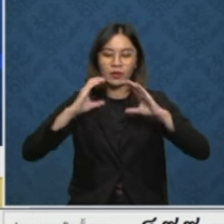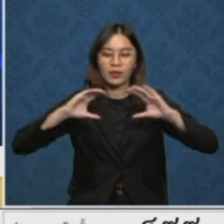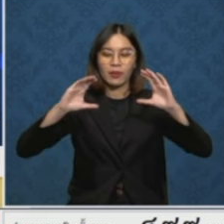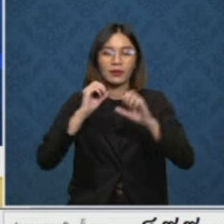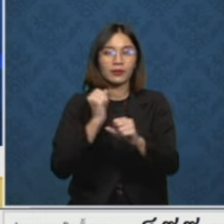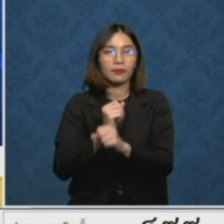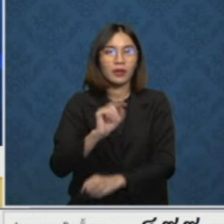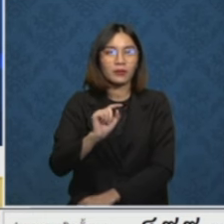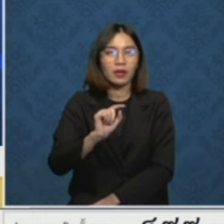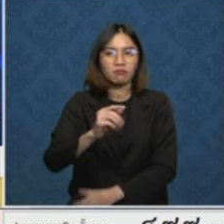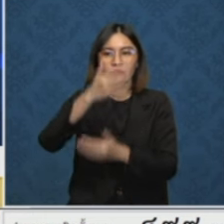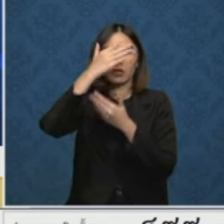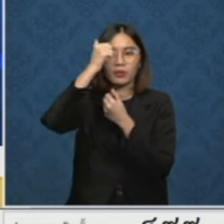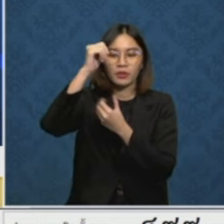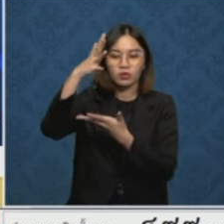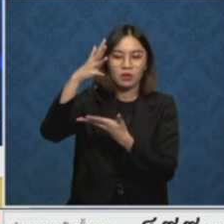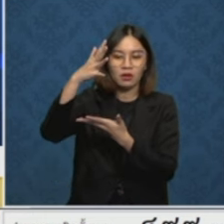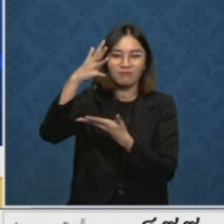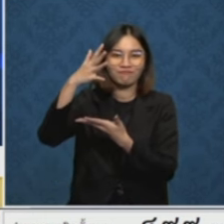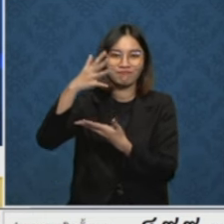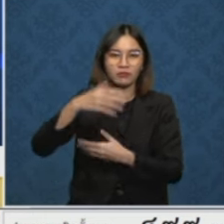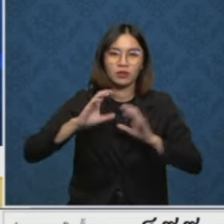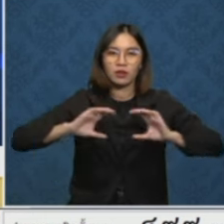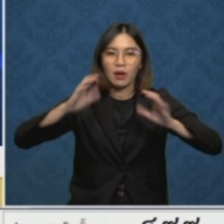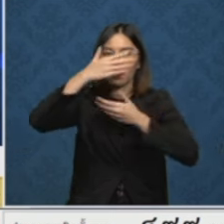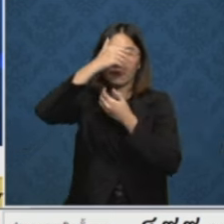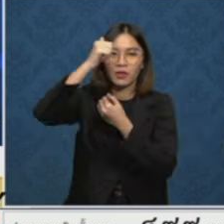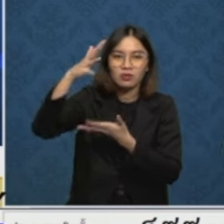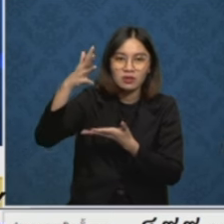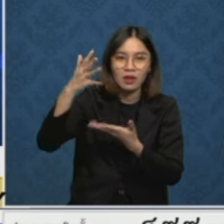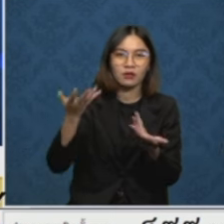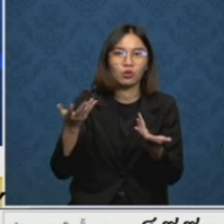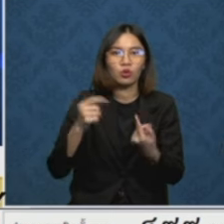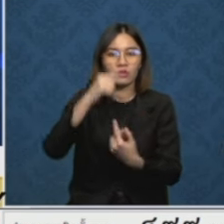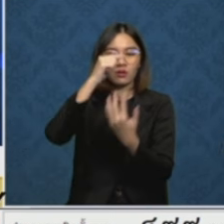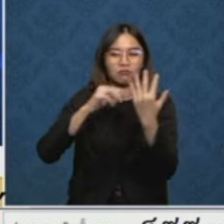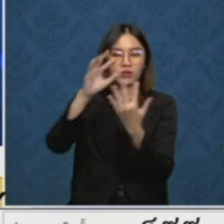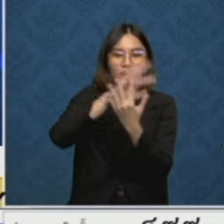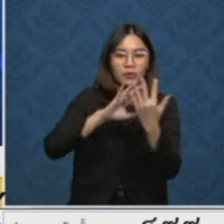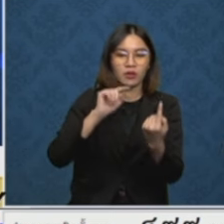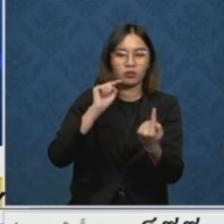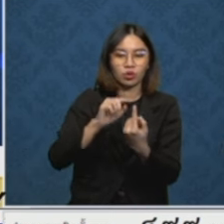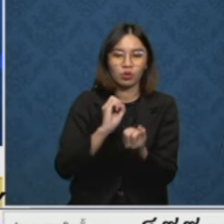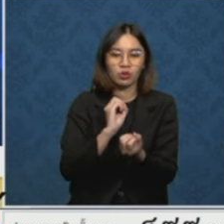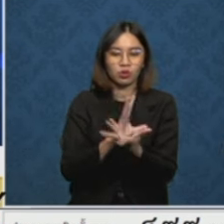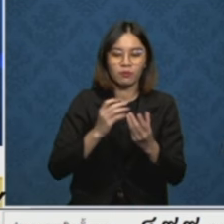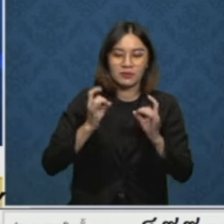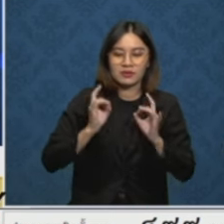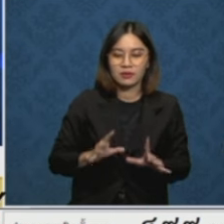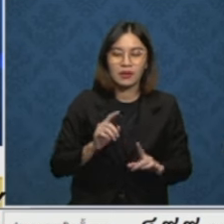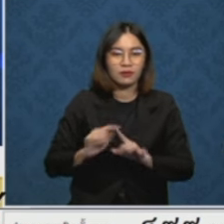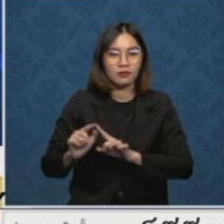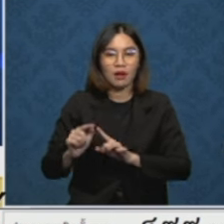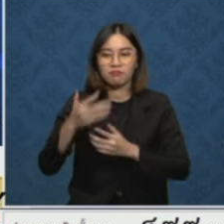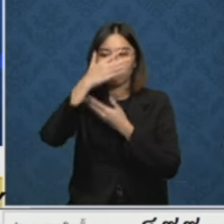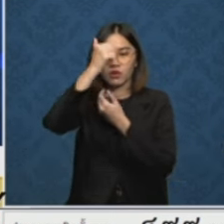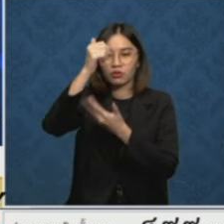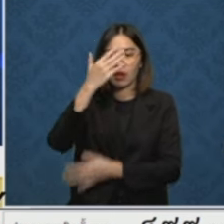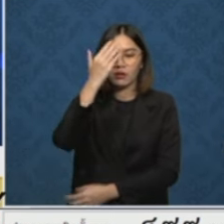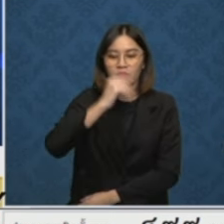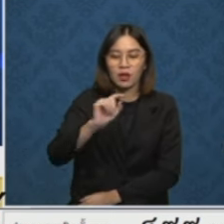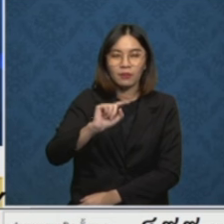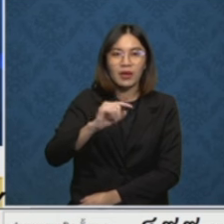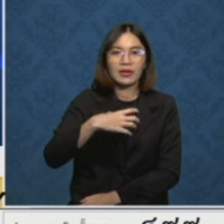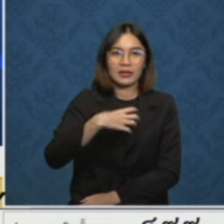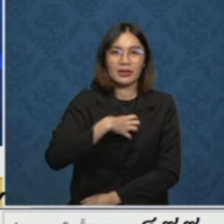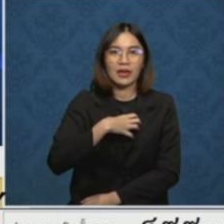าก็ไม่ได้สนใจไม่ได้แคร์อะไรนะคะว่าที่ประเทศจะต้องมาอยู่ในภาวะของความเสี่ยงแบบนี้นะคะก็เพียงเพื่อที่จะ